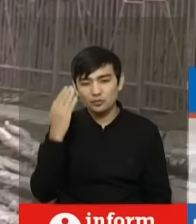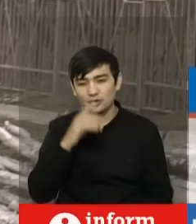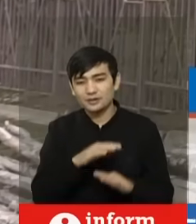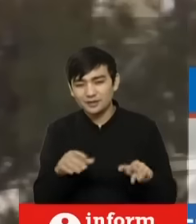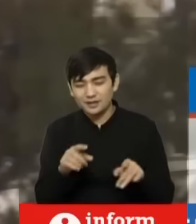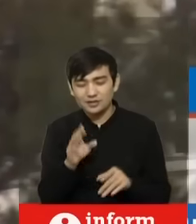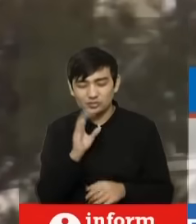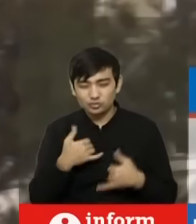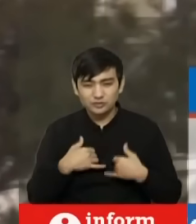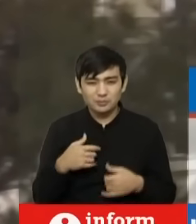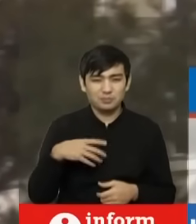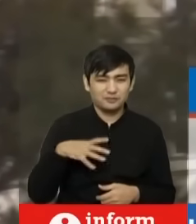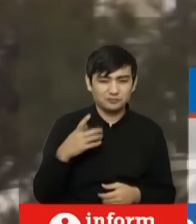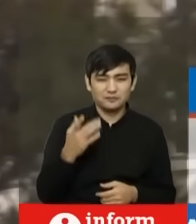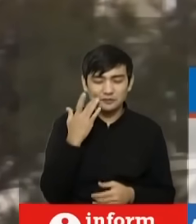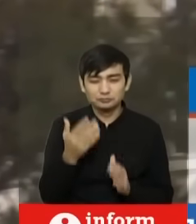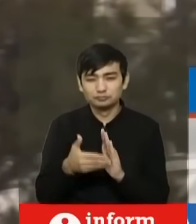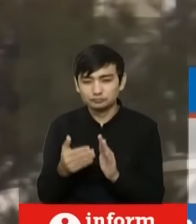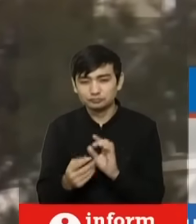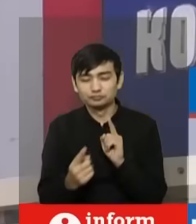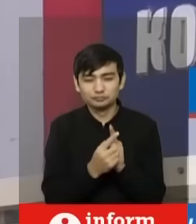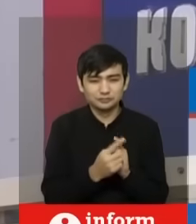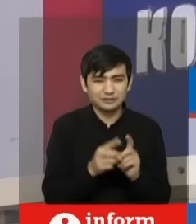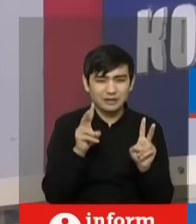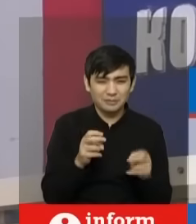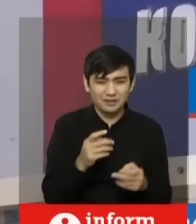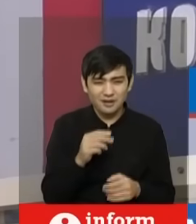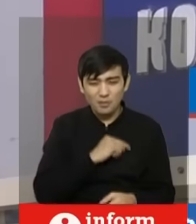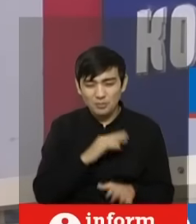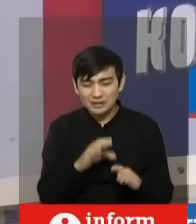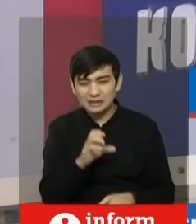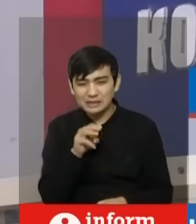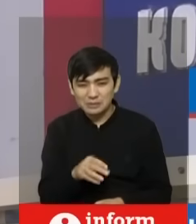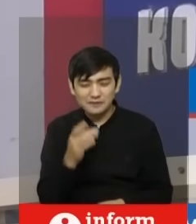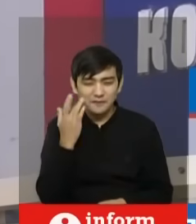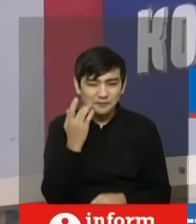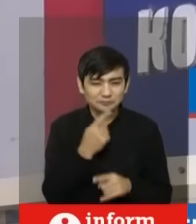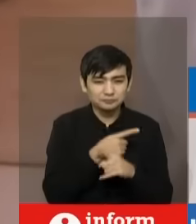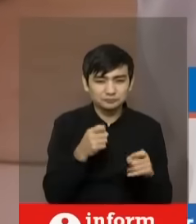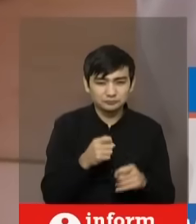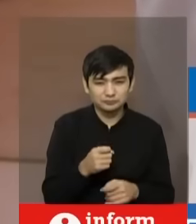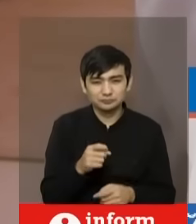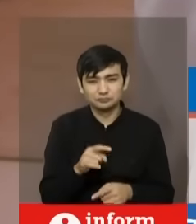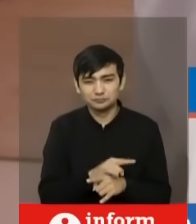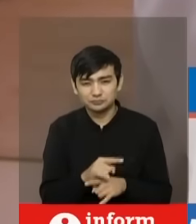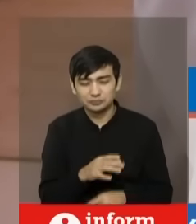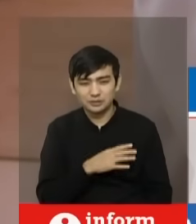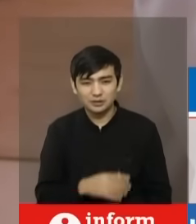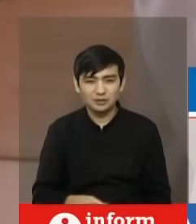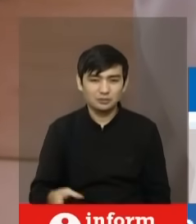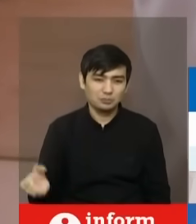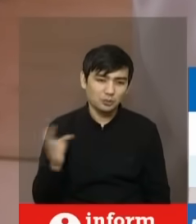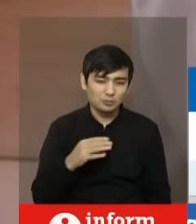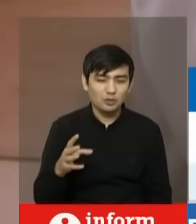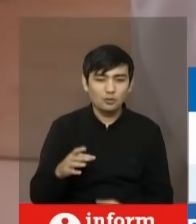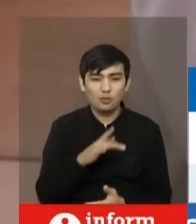басшы кездесуге жиі шақырып, жұмысқа қатысы жоқ тақырыпта SMS хат жіберетінін жасырмады. Жүр қалаға барайық, бір